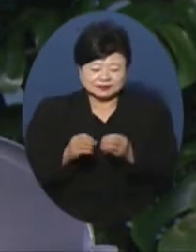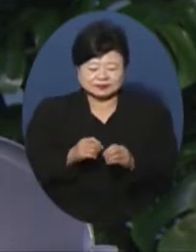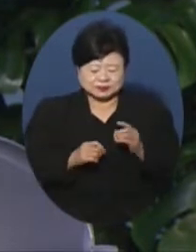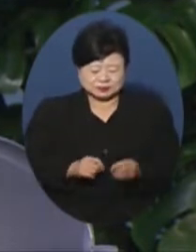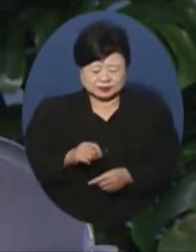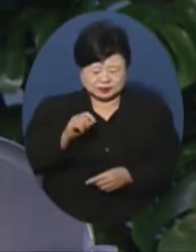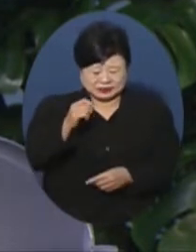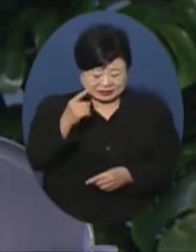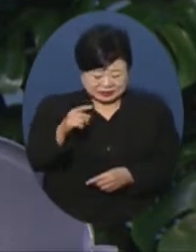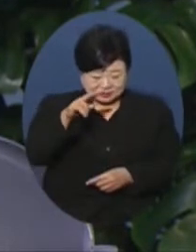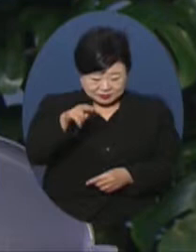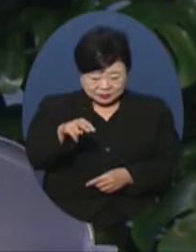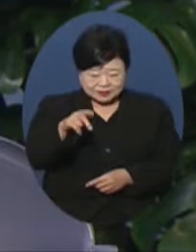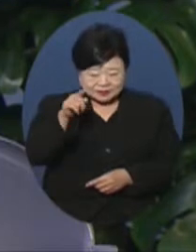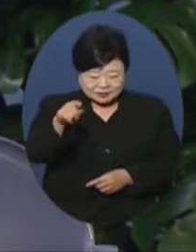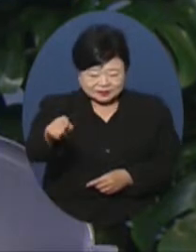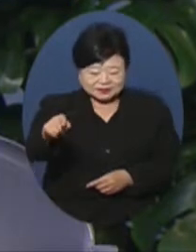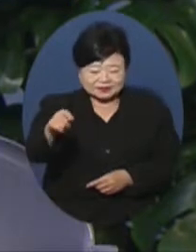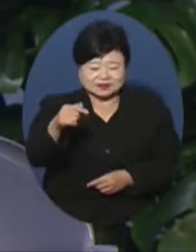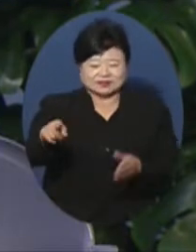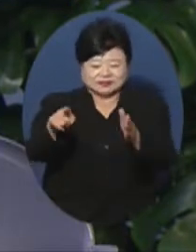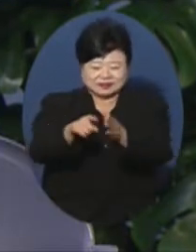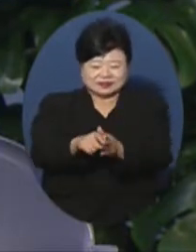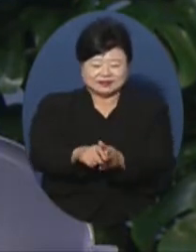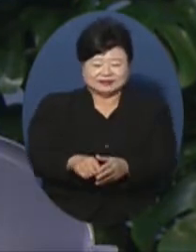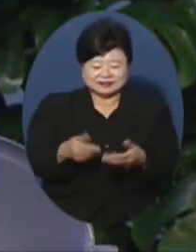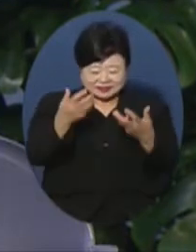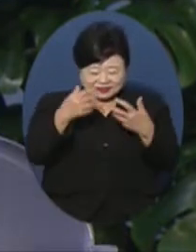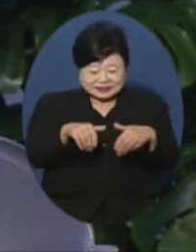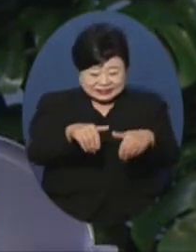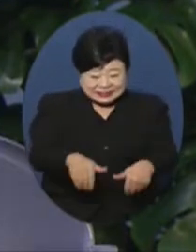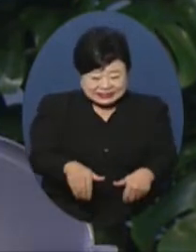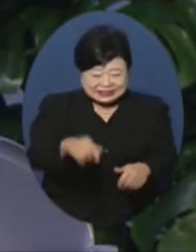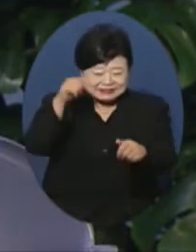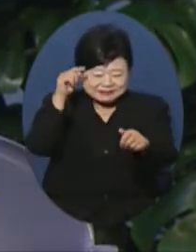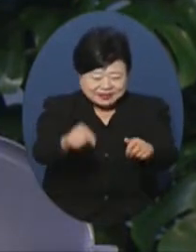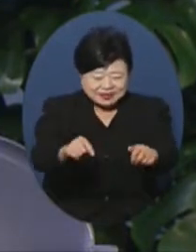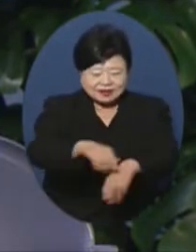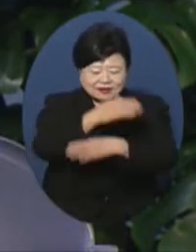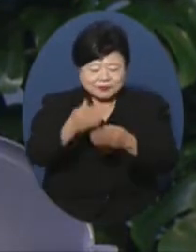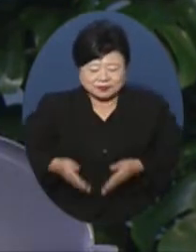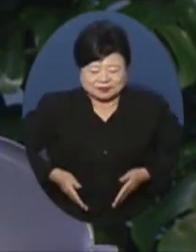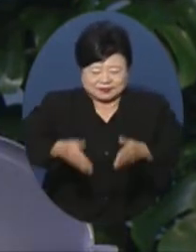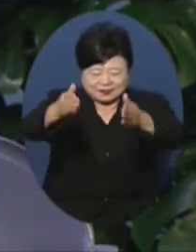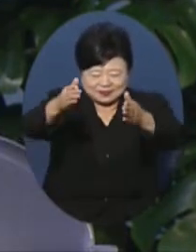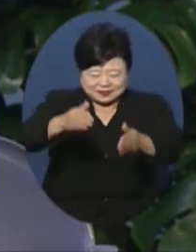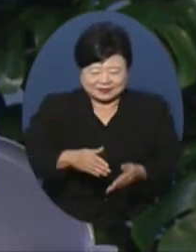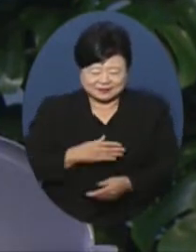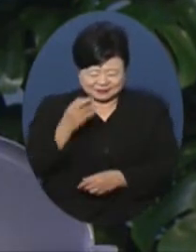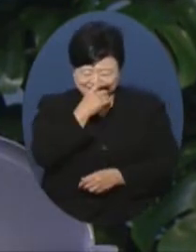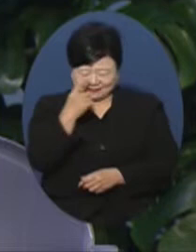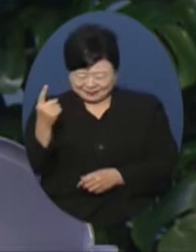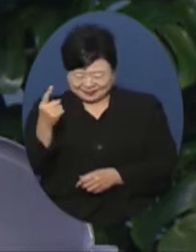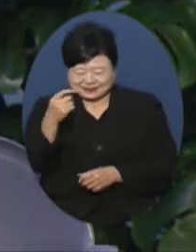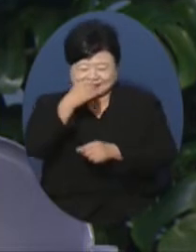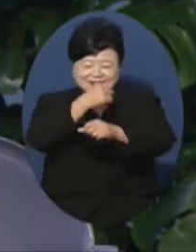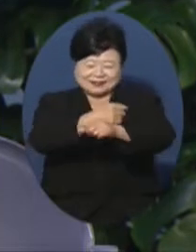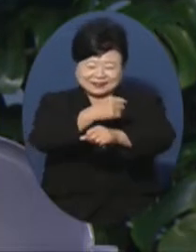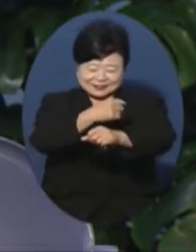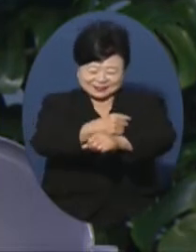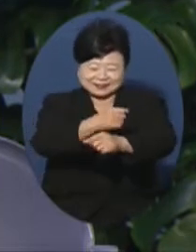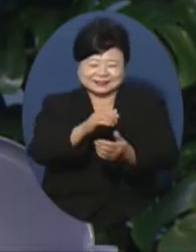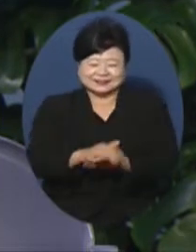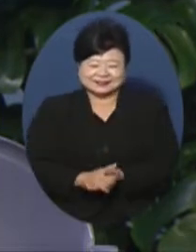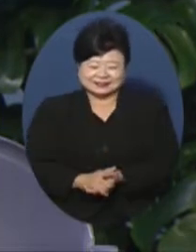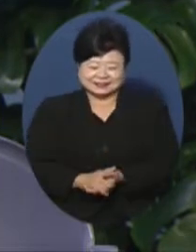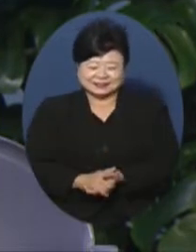시편 91편 11절에 제가 너를 위하여 그 사자들을 병하사 내 모든 길에서